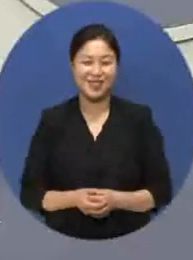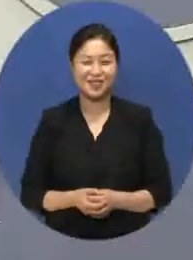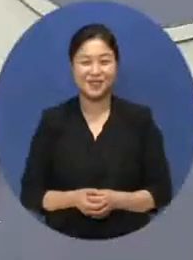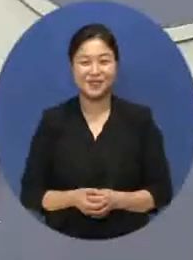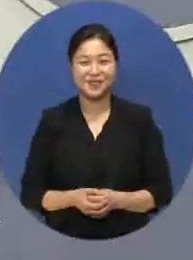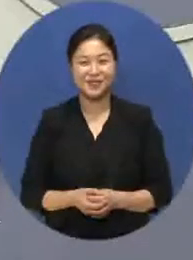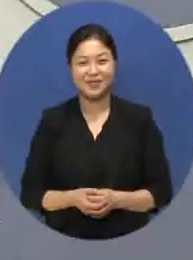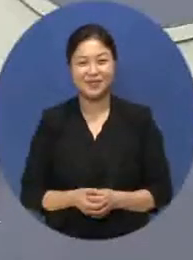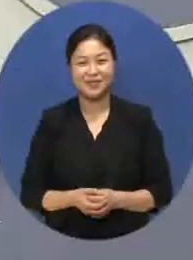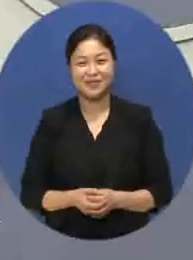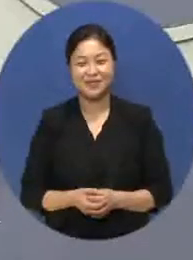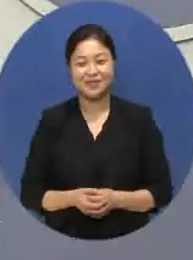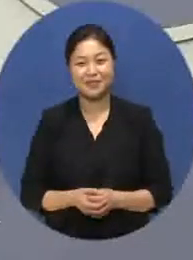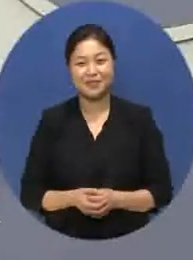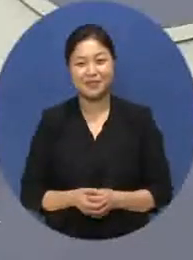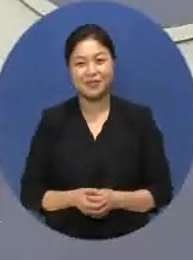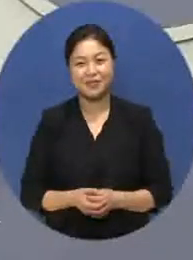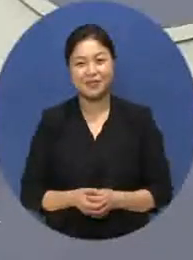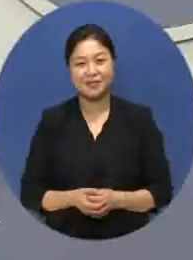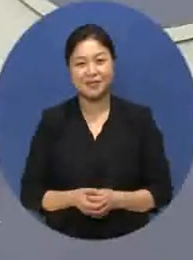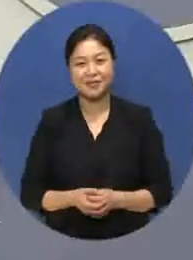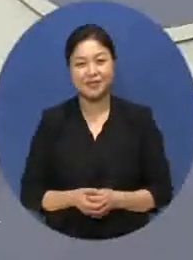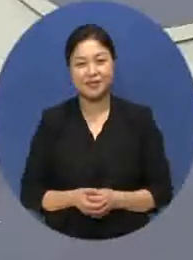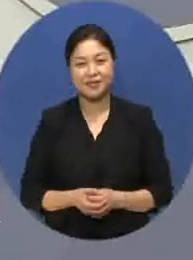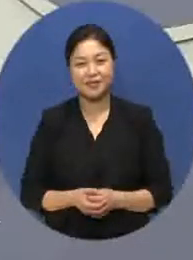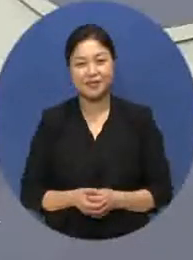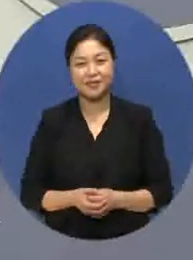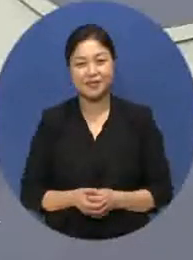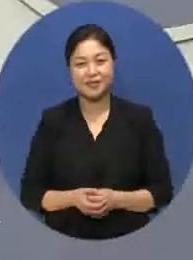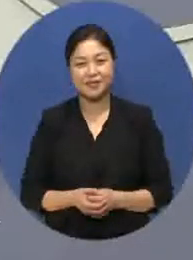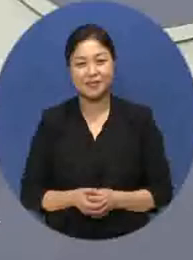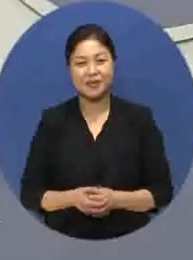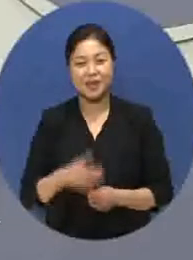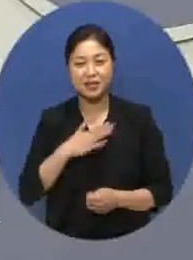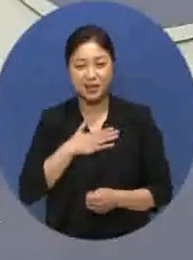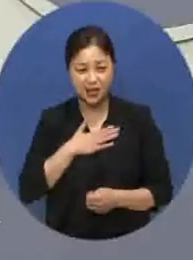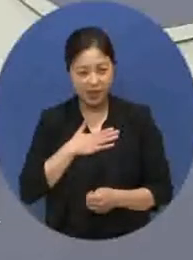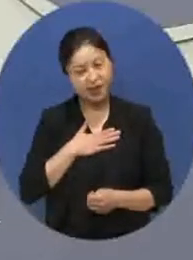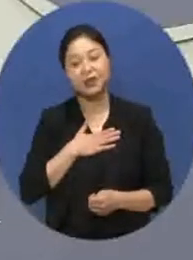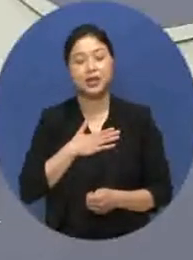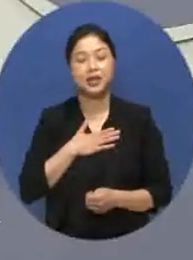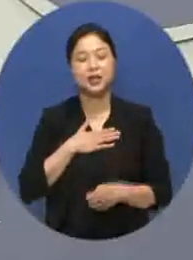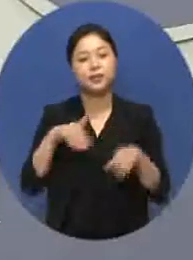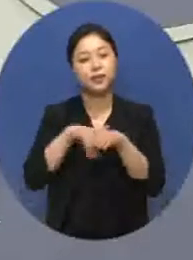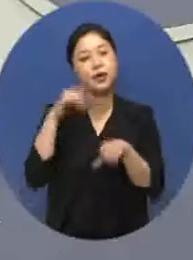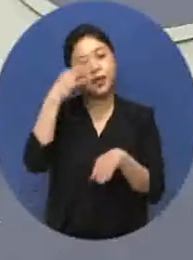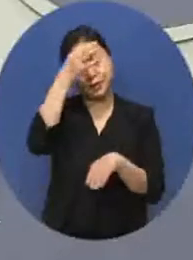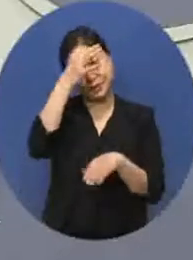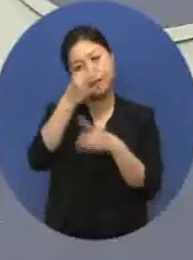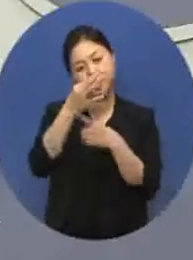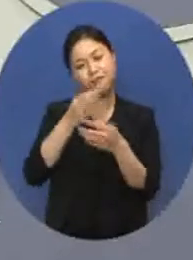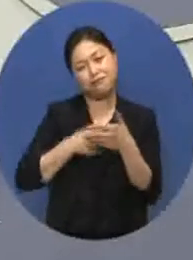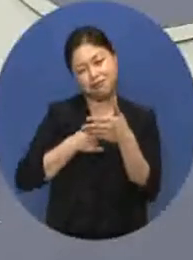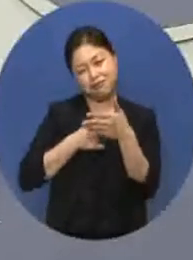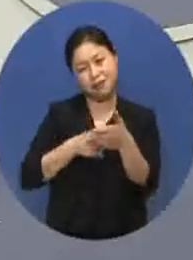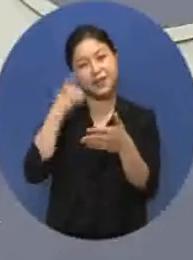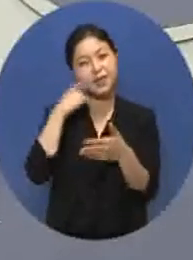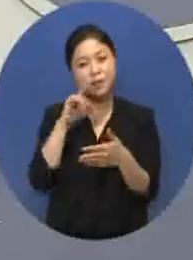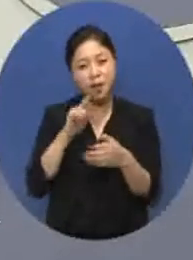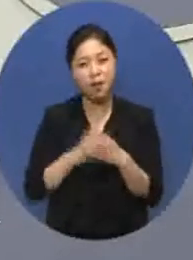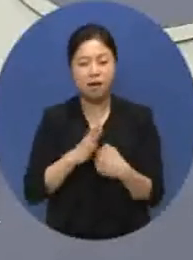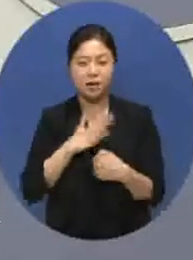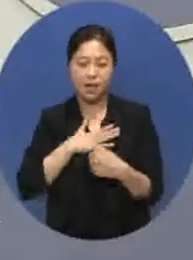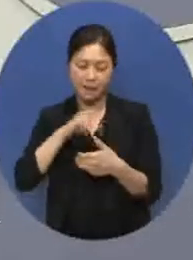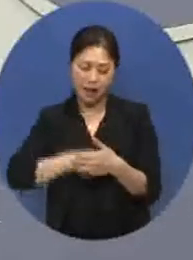좀 그렇긴 그런데 근데 이제 제가 이제 그걸 하면서 느끼는 거는 모든 게 뭐 마음먹었다 해서